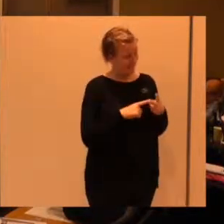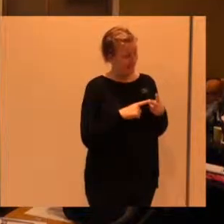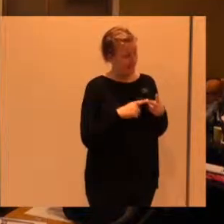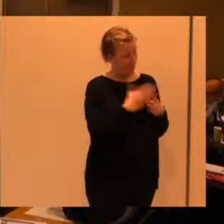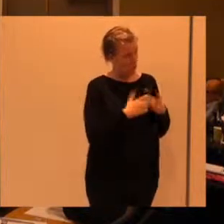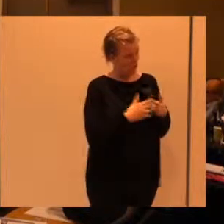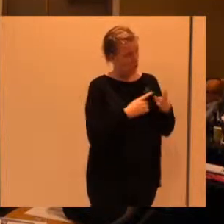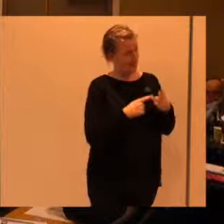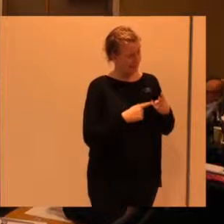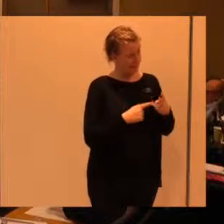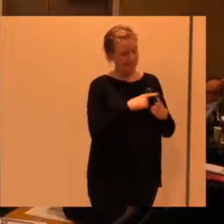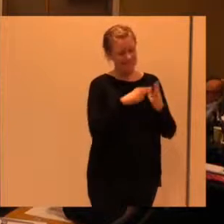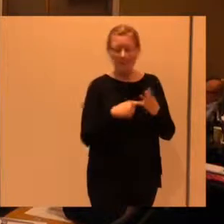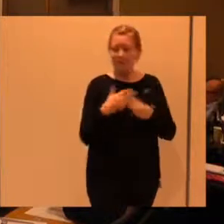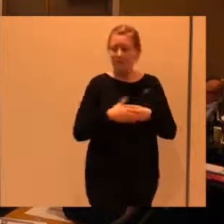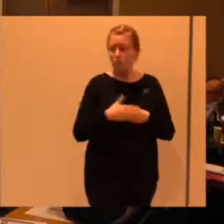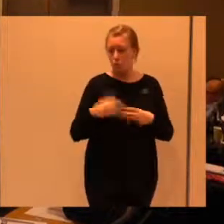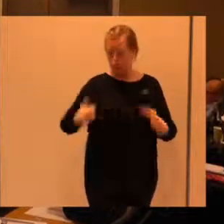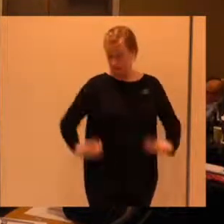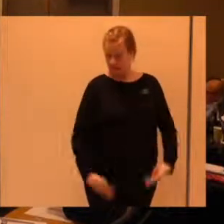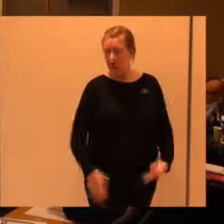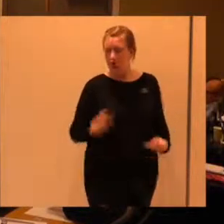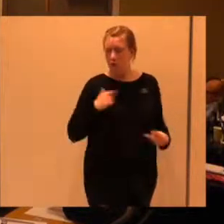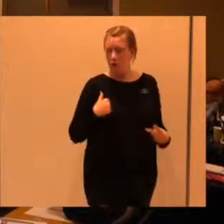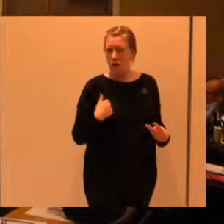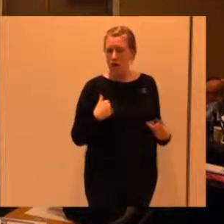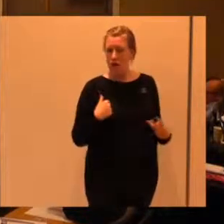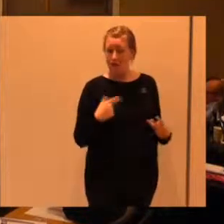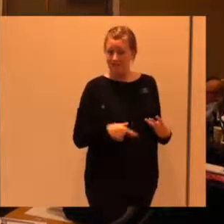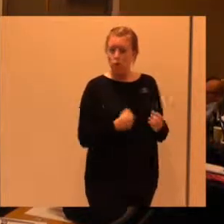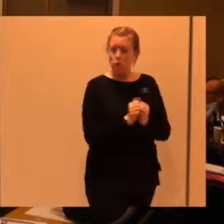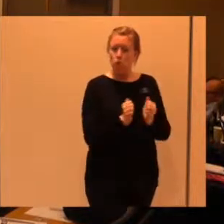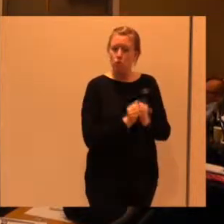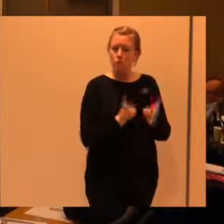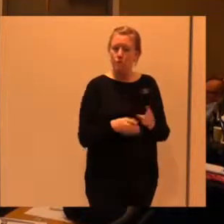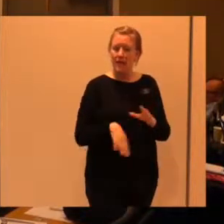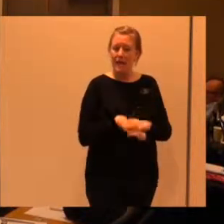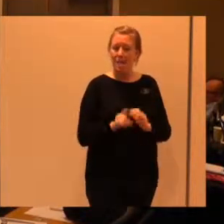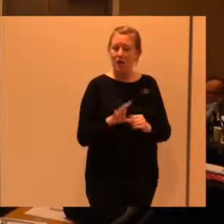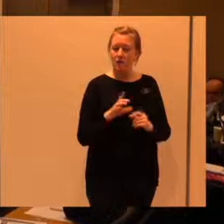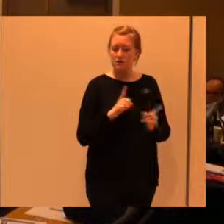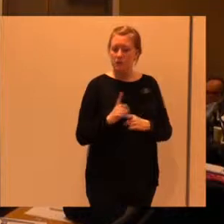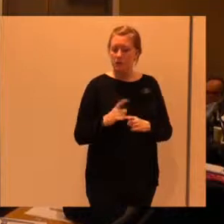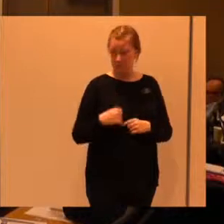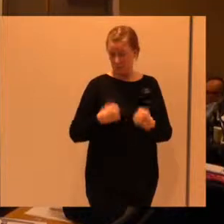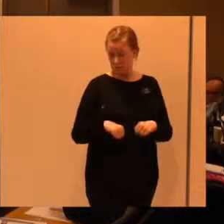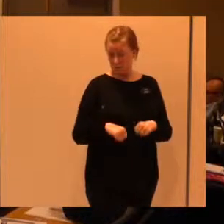med tre datorer. Det här är den utrustning som hemlösa personer i ett projekt som jag driver i